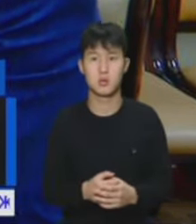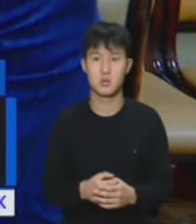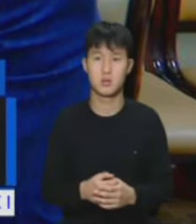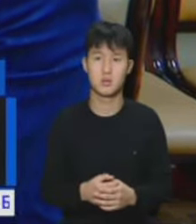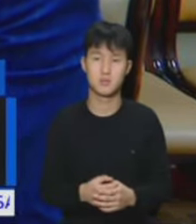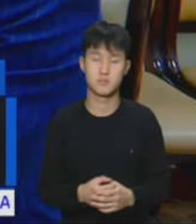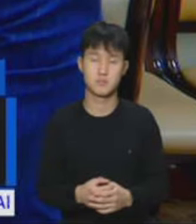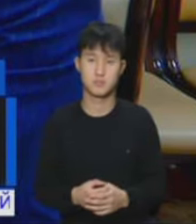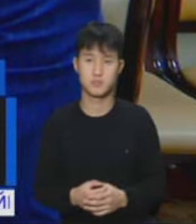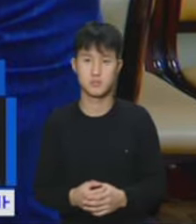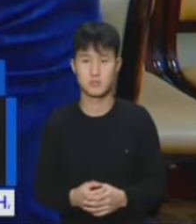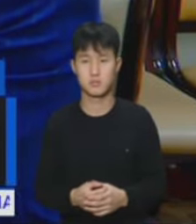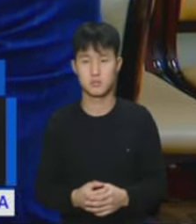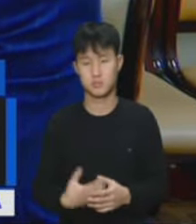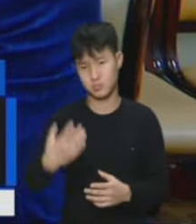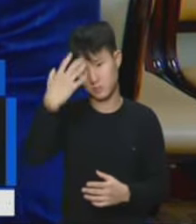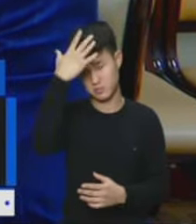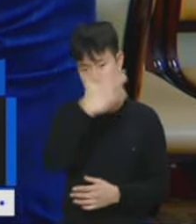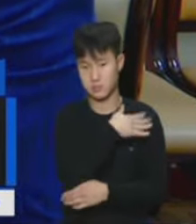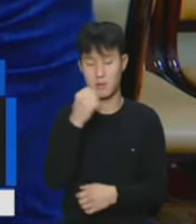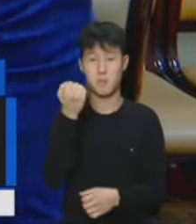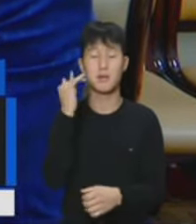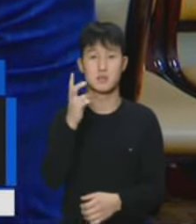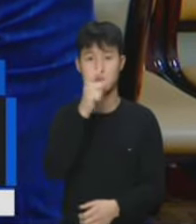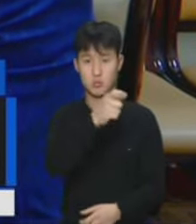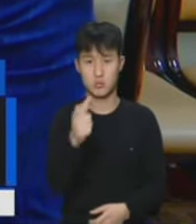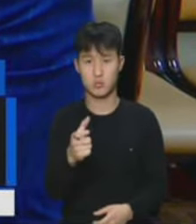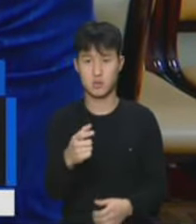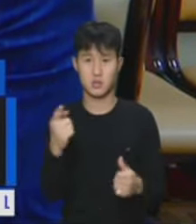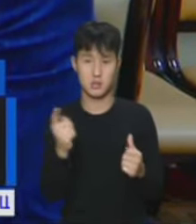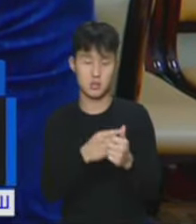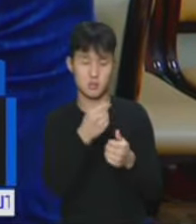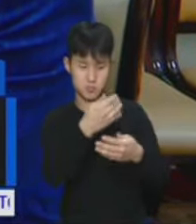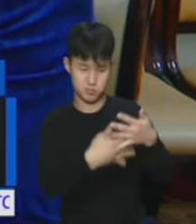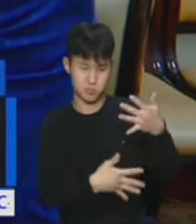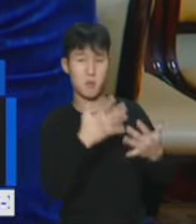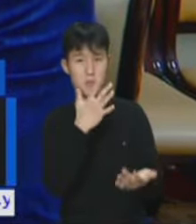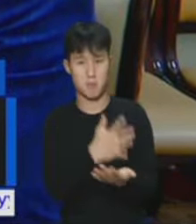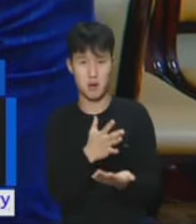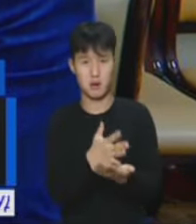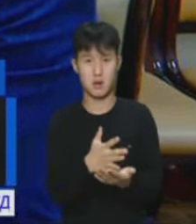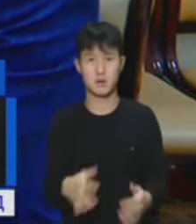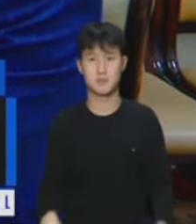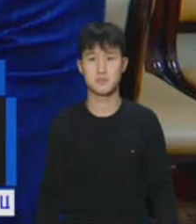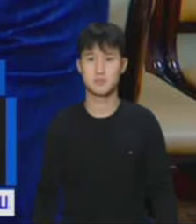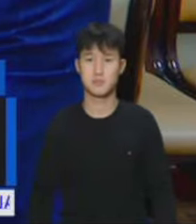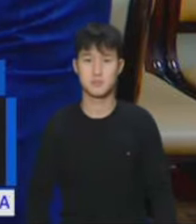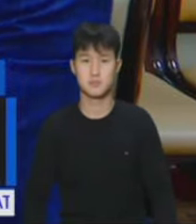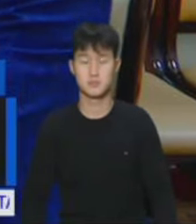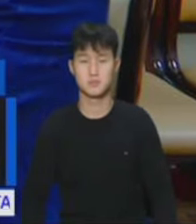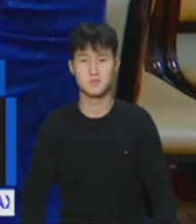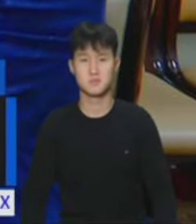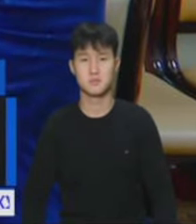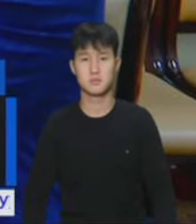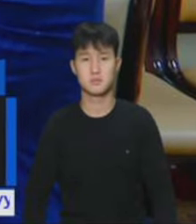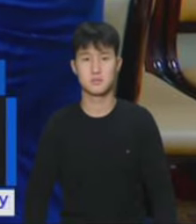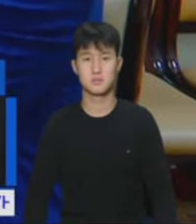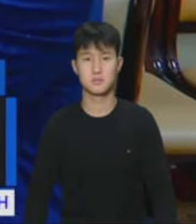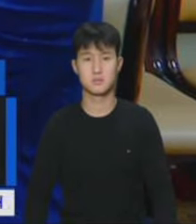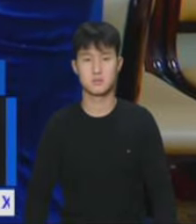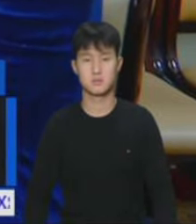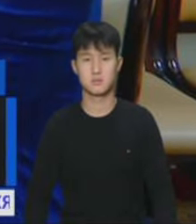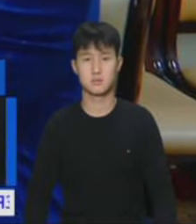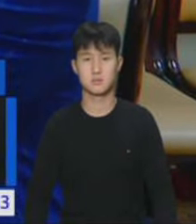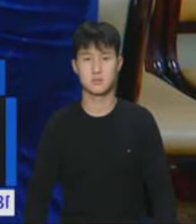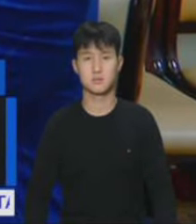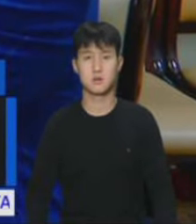Австрия одоо болон төрийн аль босч исэн хүмүүсийн нэрс бол дуудаачдын гэрчээр дуудана гэдэг. За